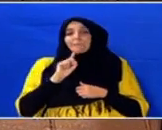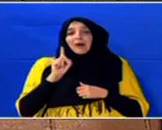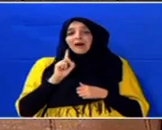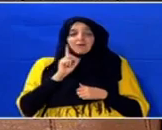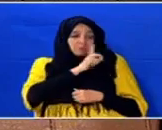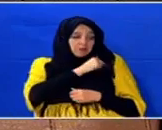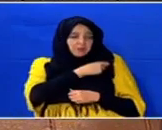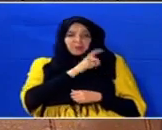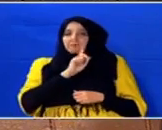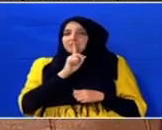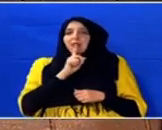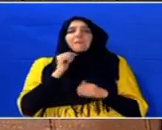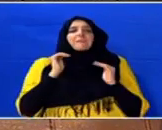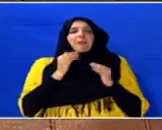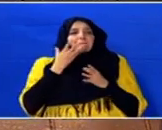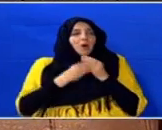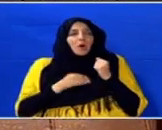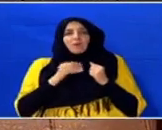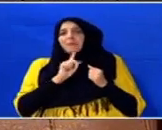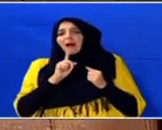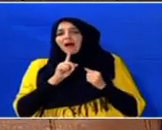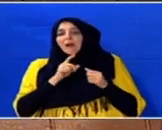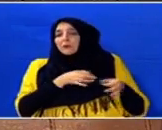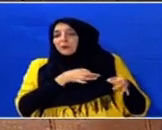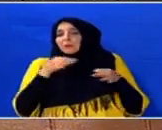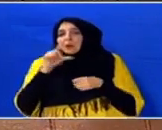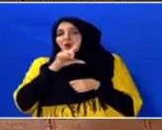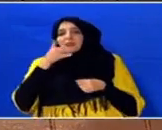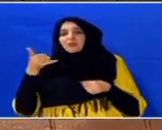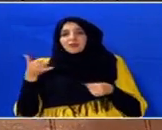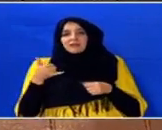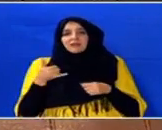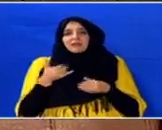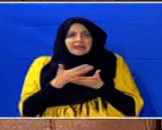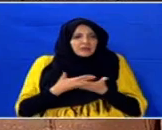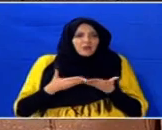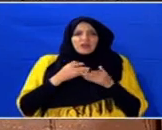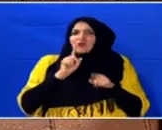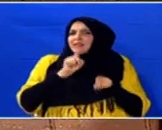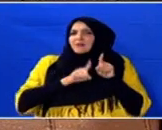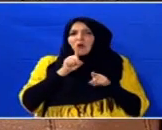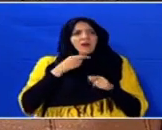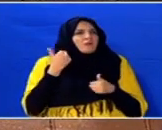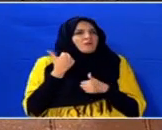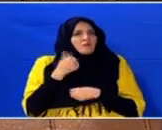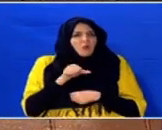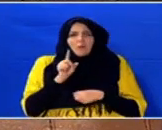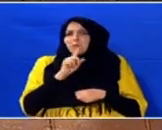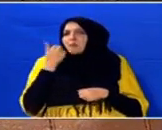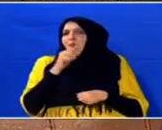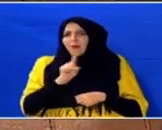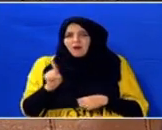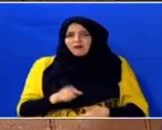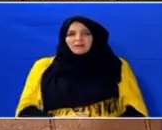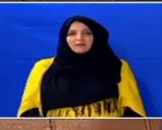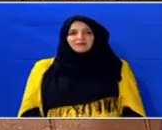آثمة ولا مسؤولة كي يكون عندها أي ظرف يمنعها من صيام الاثنين